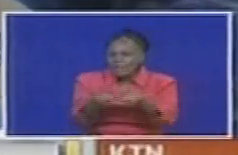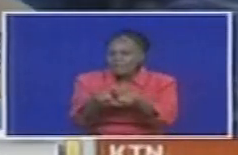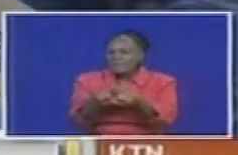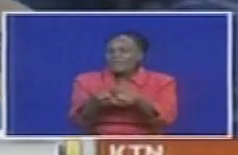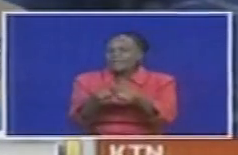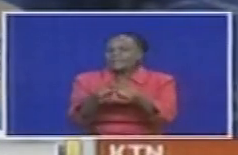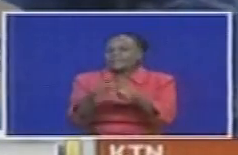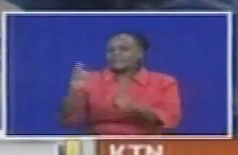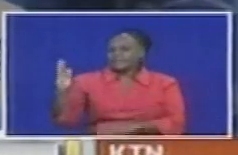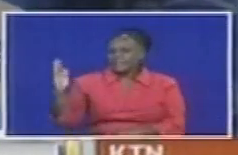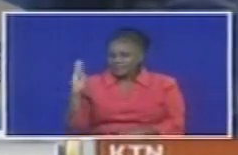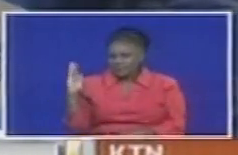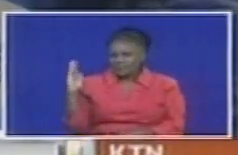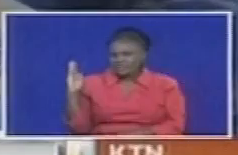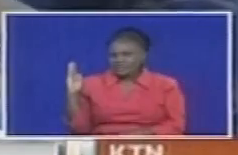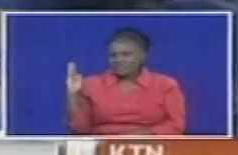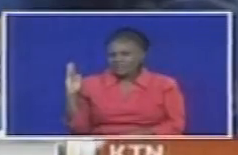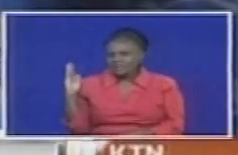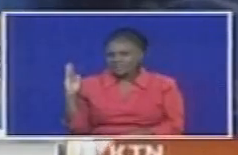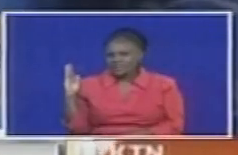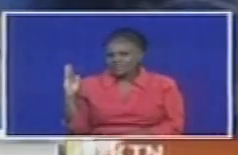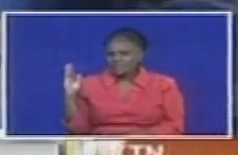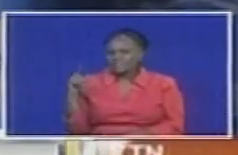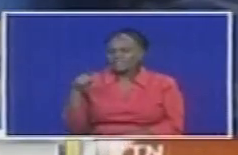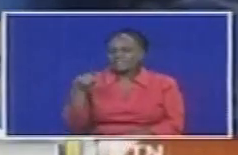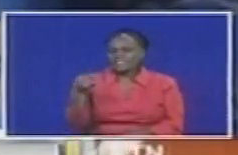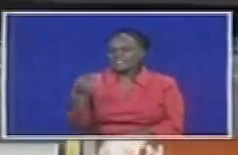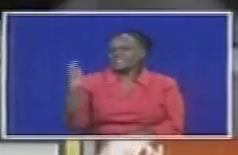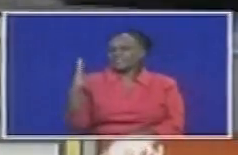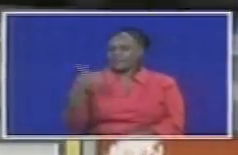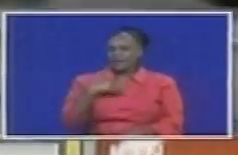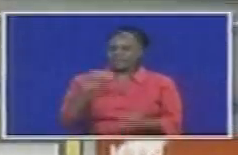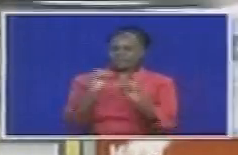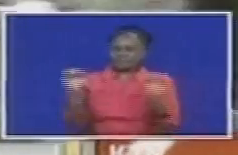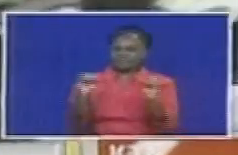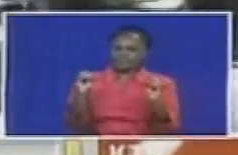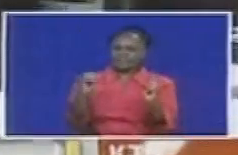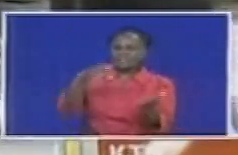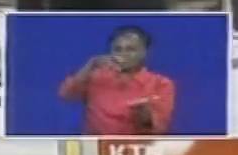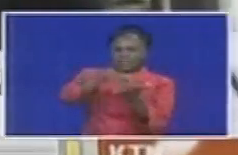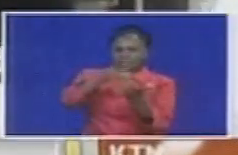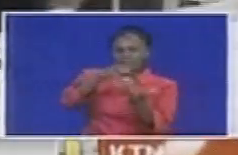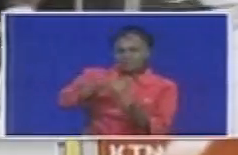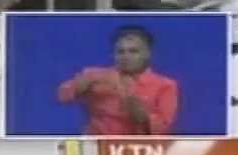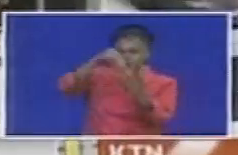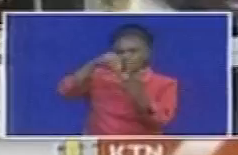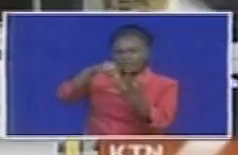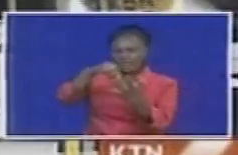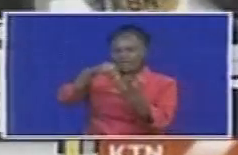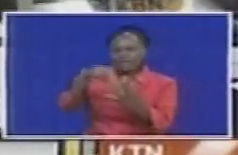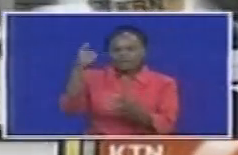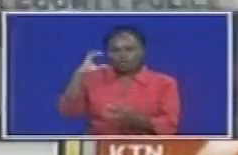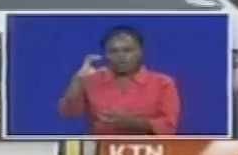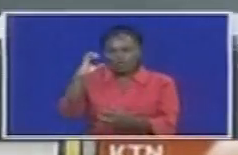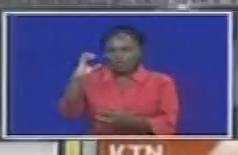security side, it is insecure. Kituo maalum cha polisi kitakachosimamiwa na